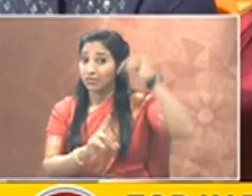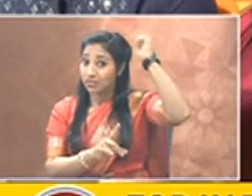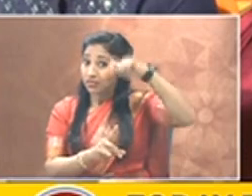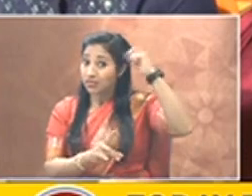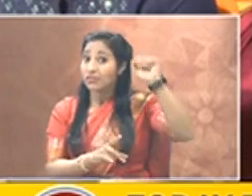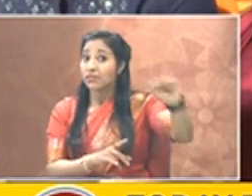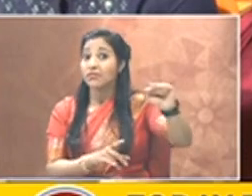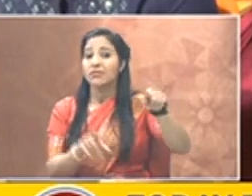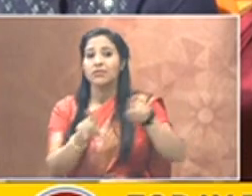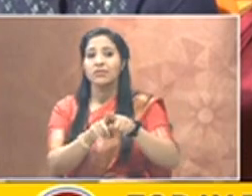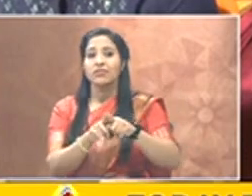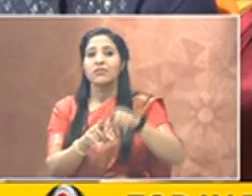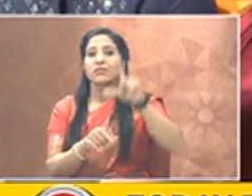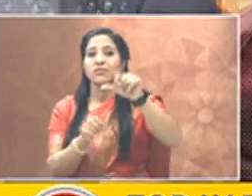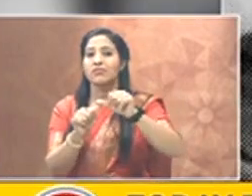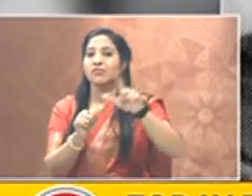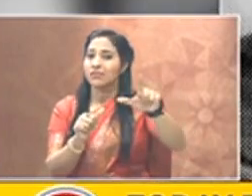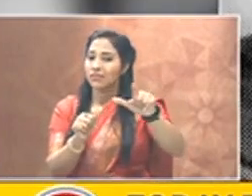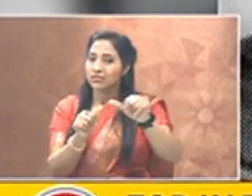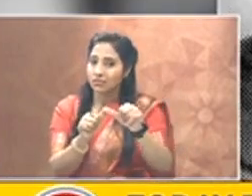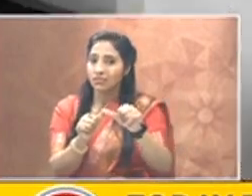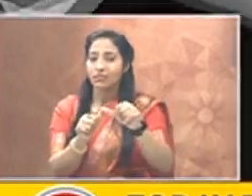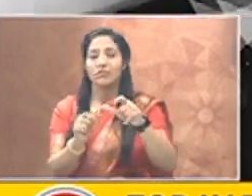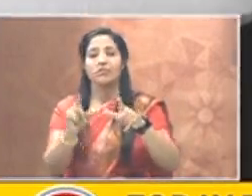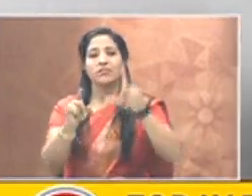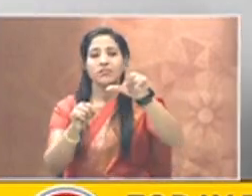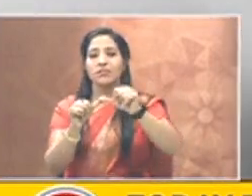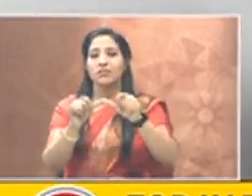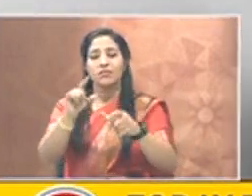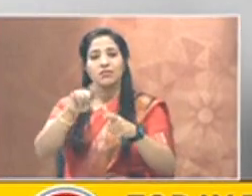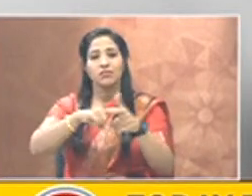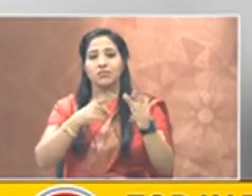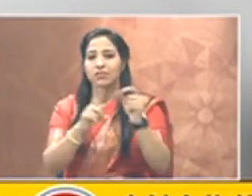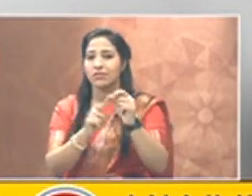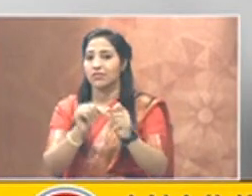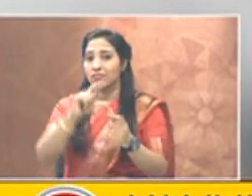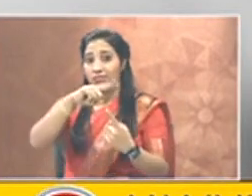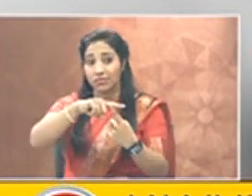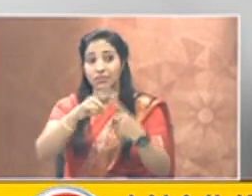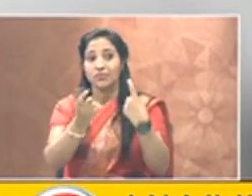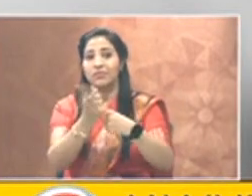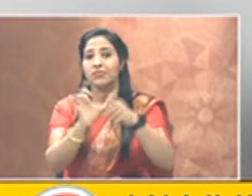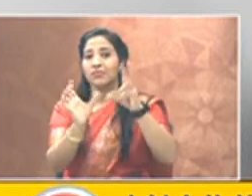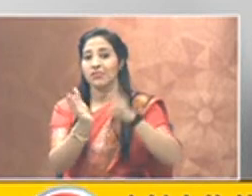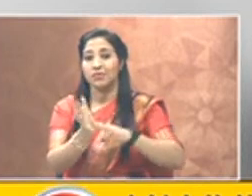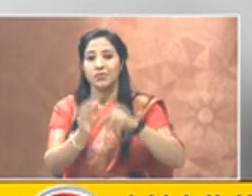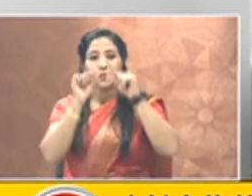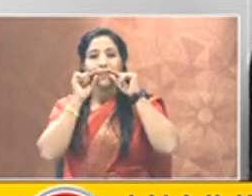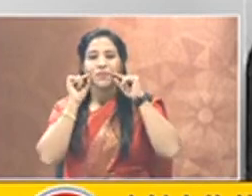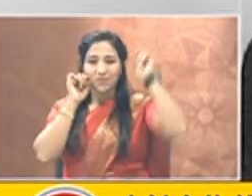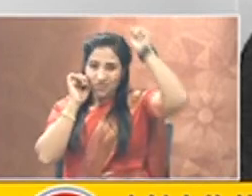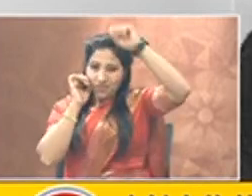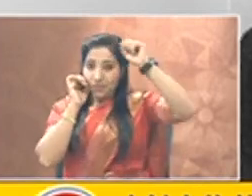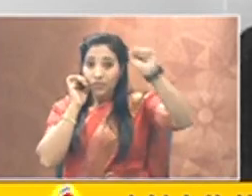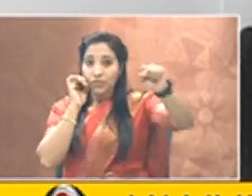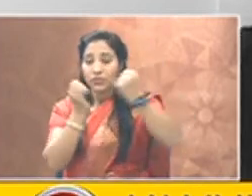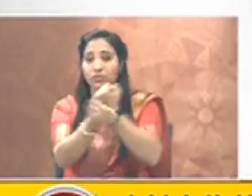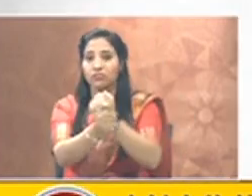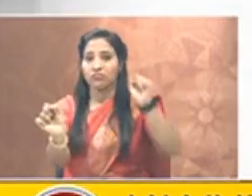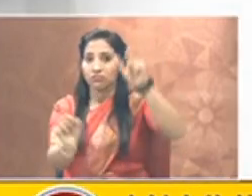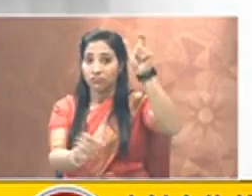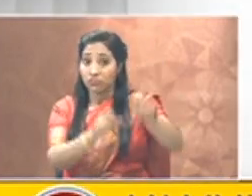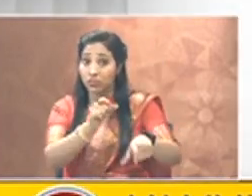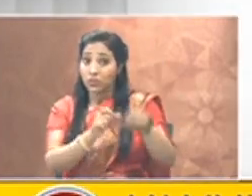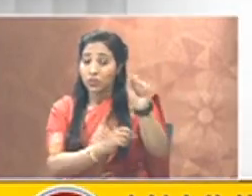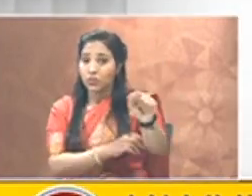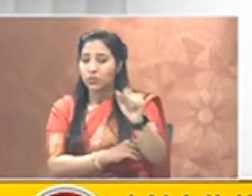केसरी लाला लाजपत राय जी को श्रद्धांजलि दे रहा है। लाला जी स्वतंत्रता संग्राम के